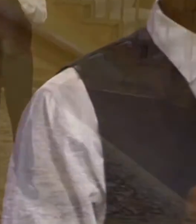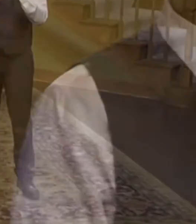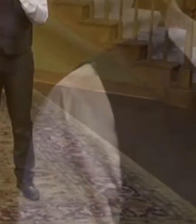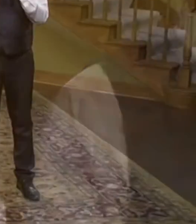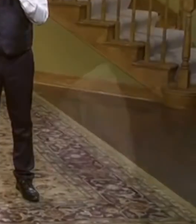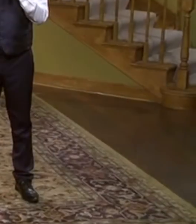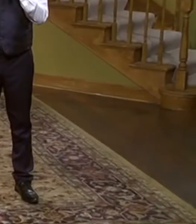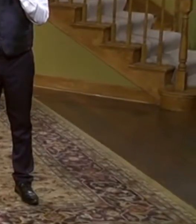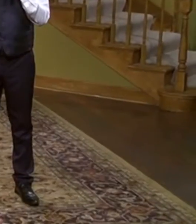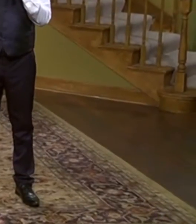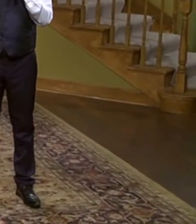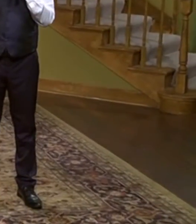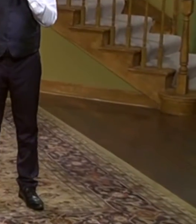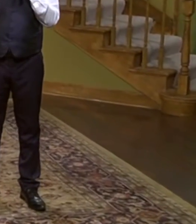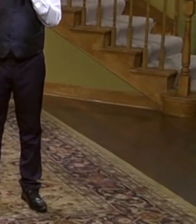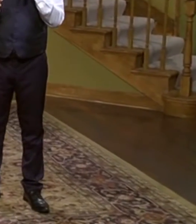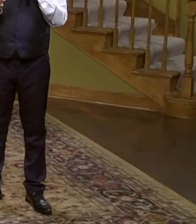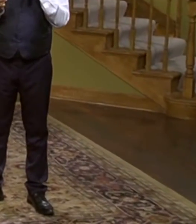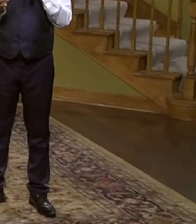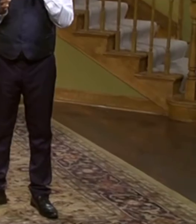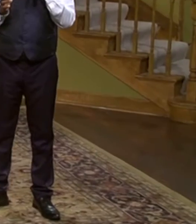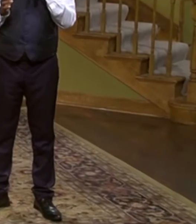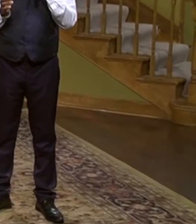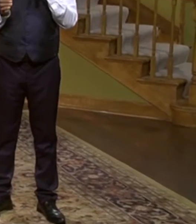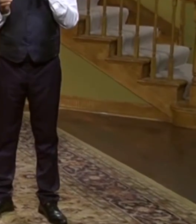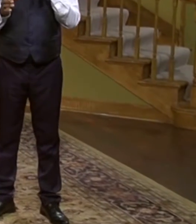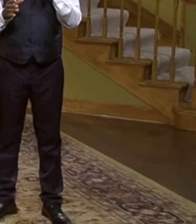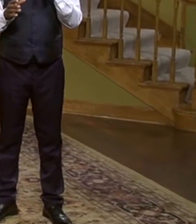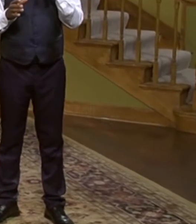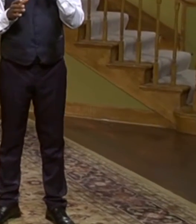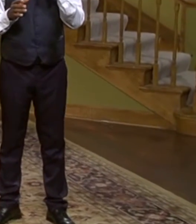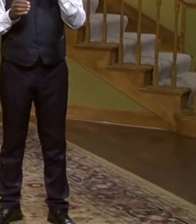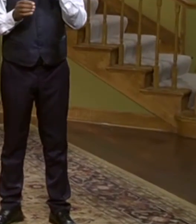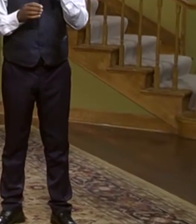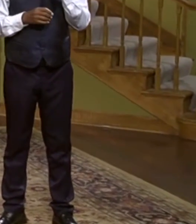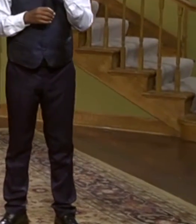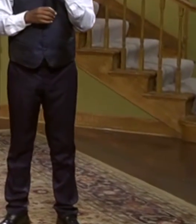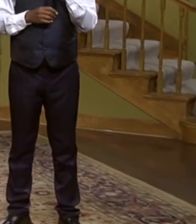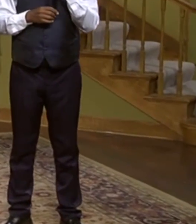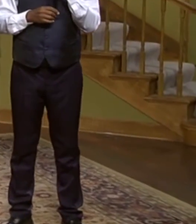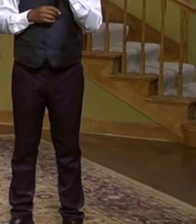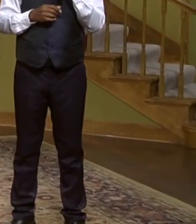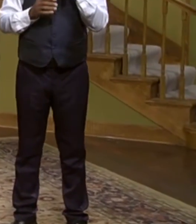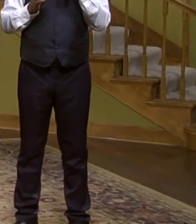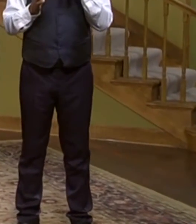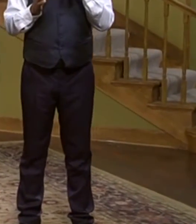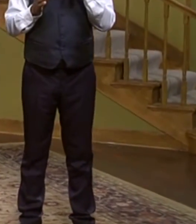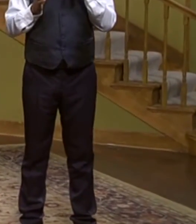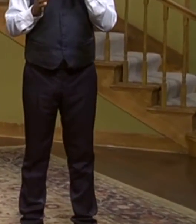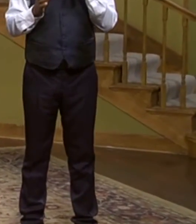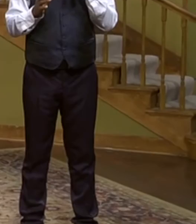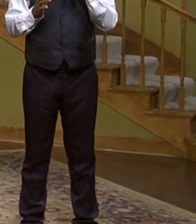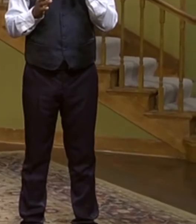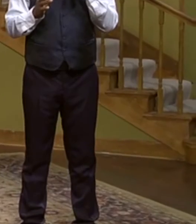livré, afin que par Jésus-Christ je sois racheté. Pour que par lui seul,